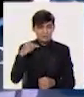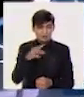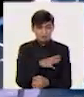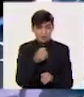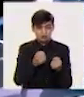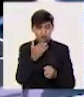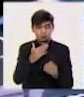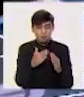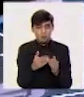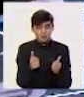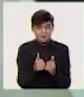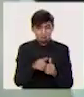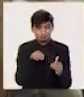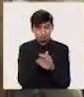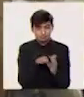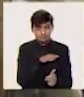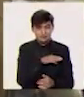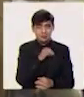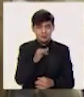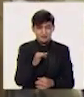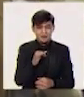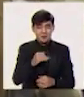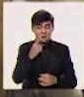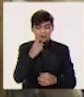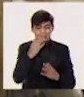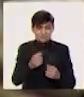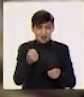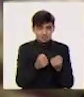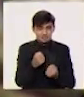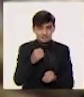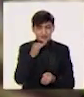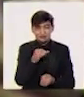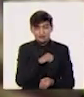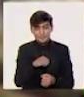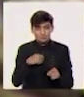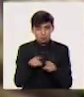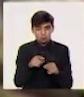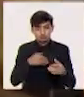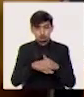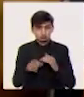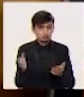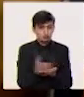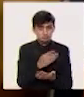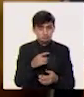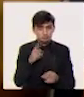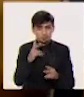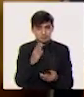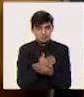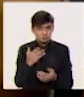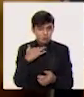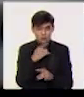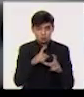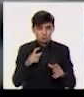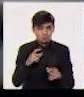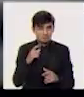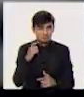сатып алған үйінің ауласында тұр. Бірақ көне көліктеріңізбен қосып өзіңіз де бұл жерден көшіп кетіңіз деп қоқан лоқы көрсететіндер көбейіпті.